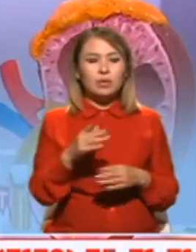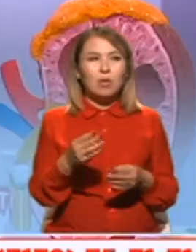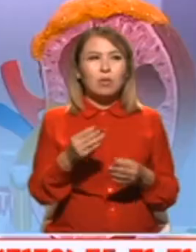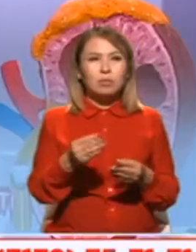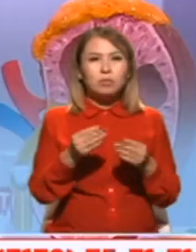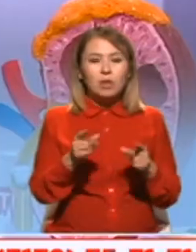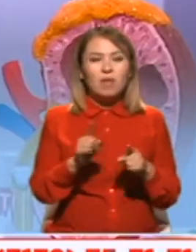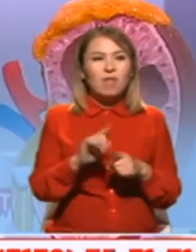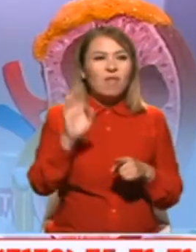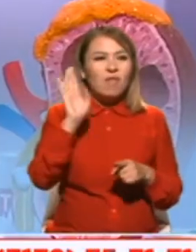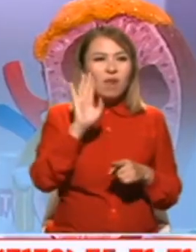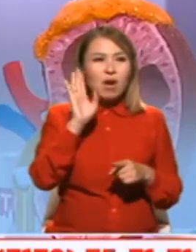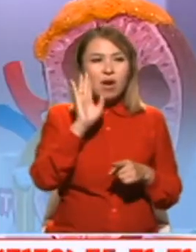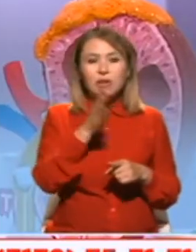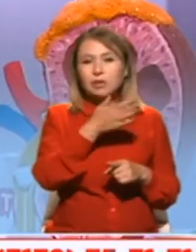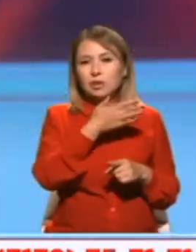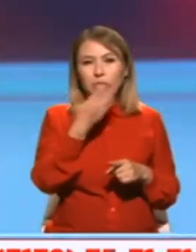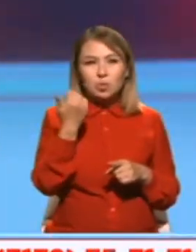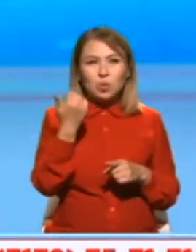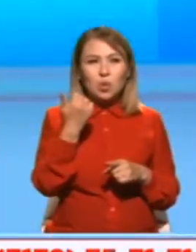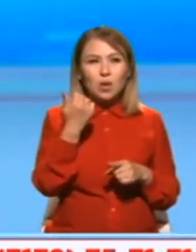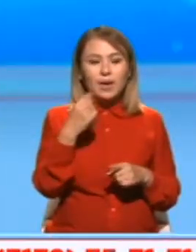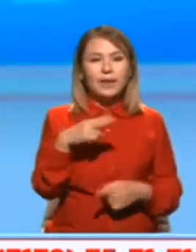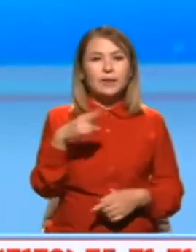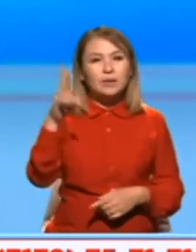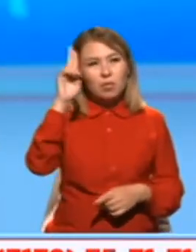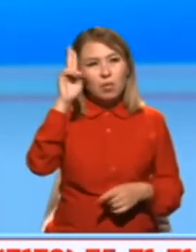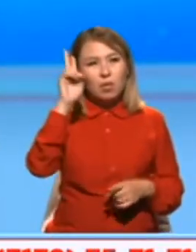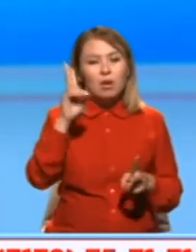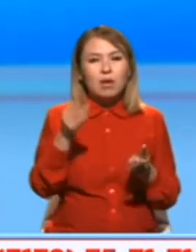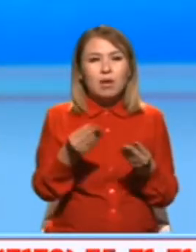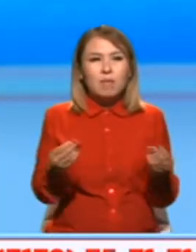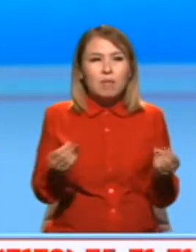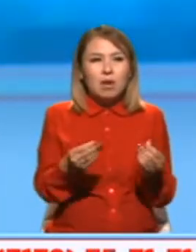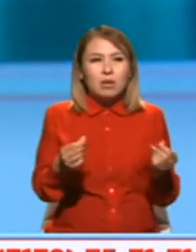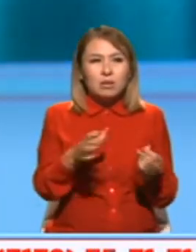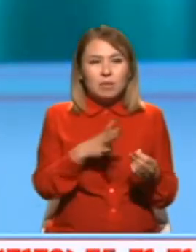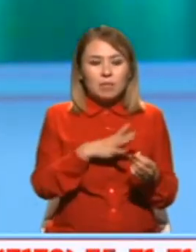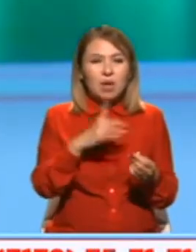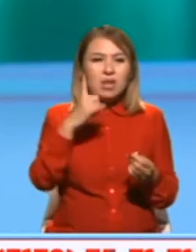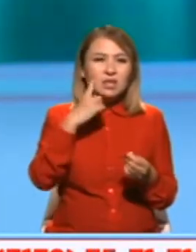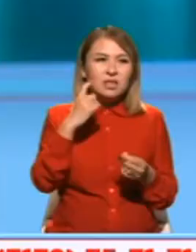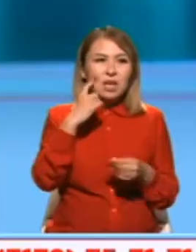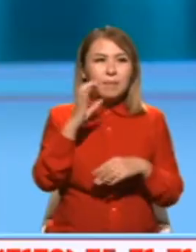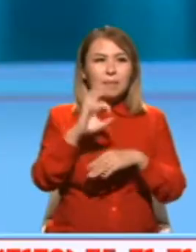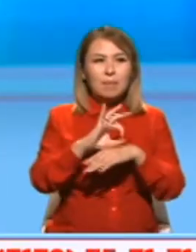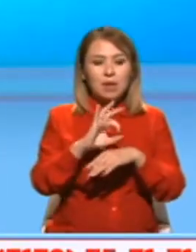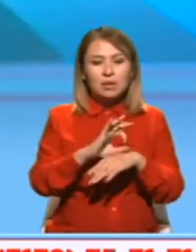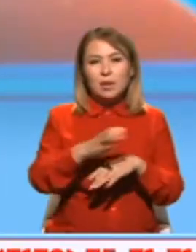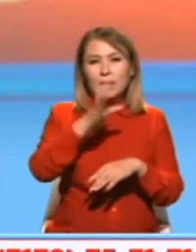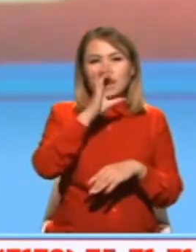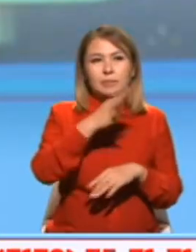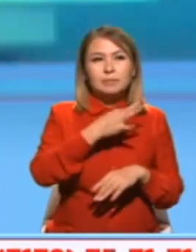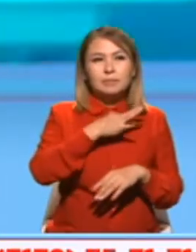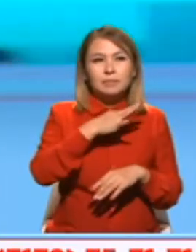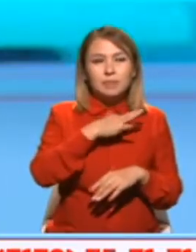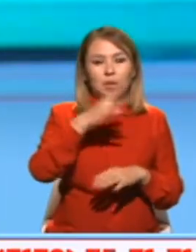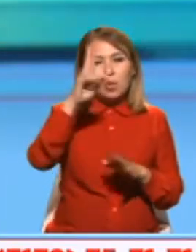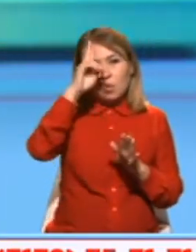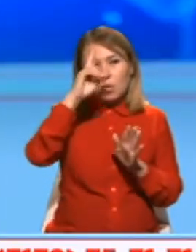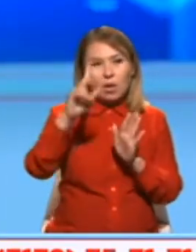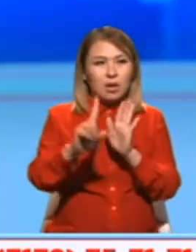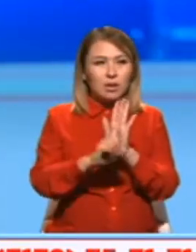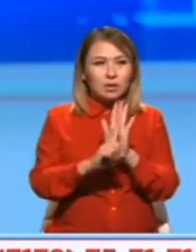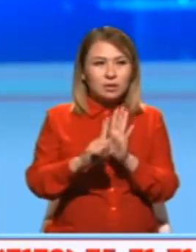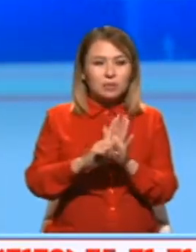су ішпейтін адамдарда, диарея болған пациенттерде, қант диабетімен ауыратын, яғни қант диабеті шөлдейді, соған сәйкес кіші дәретке көп барады.